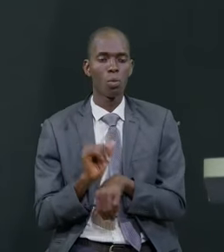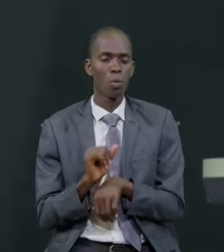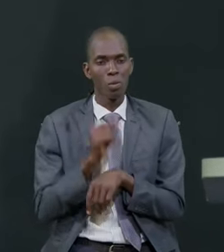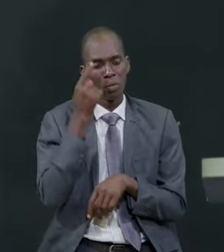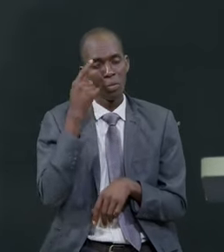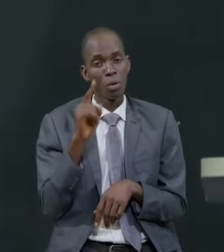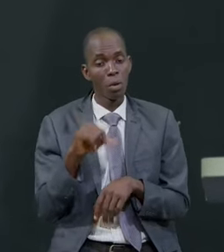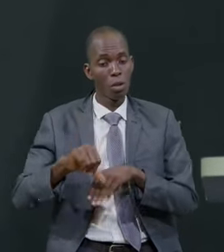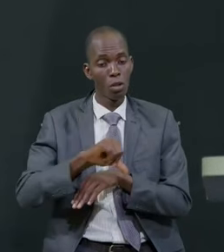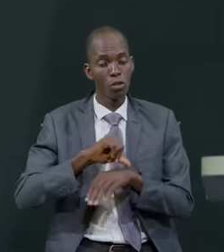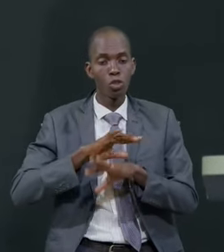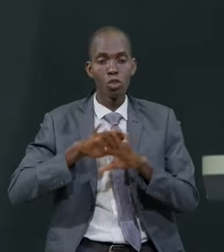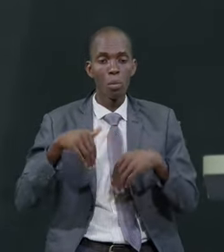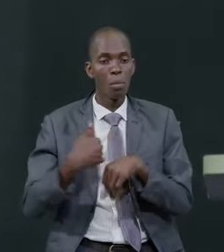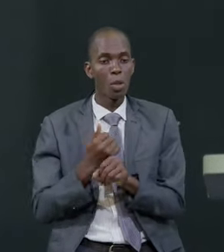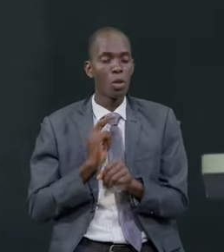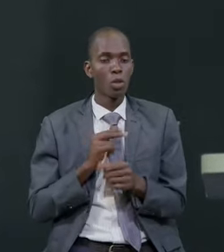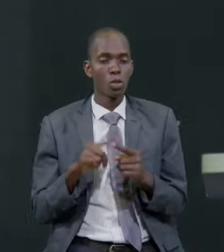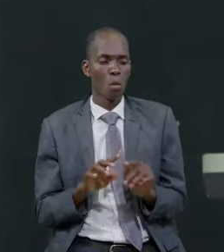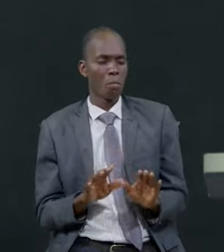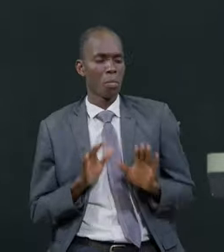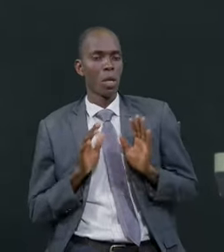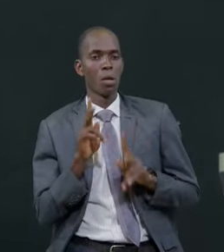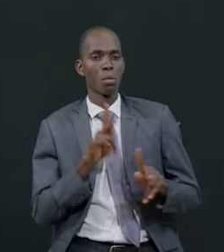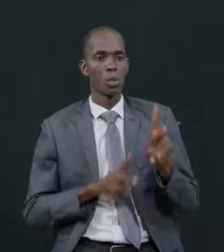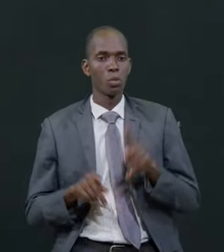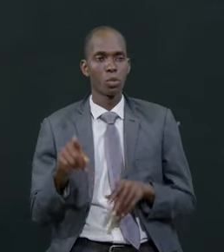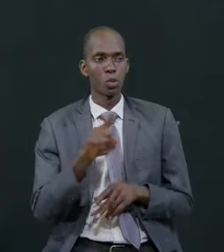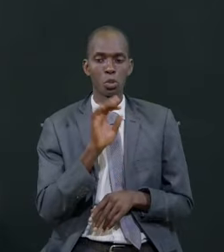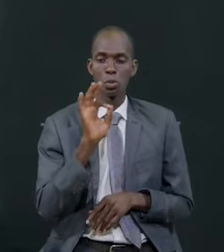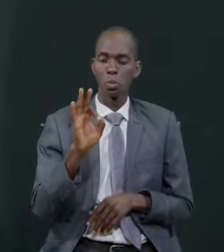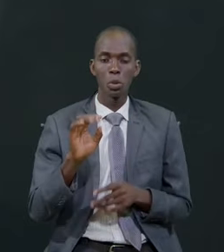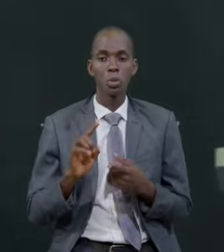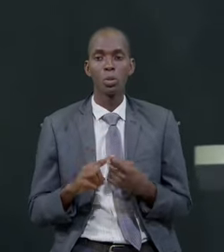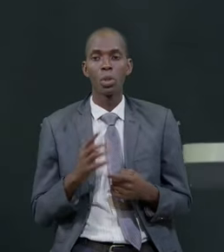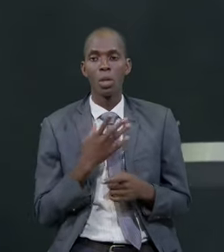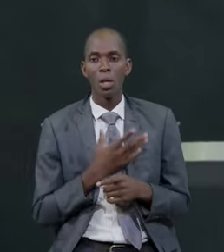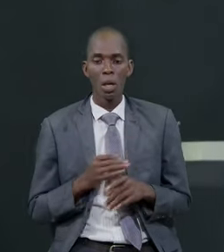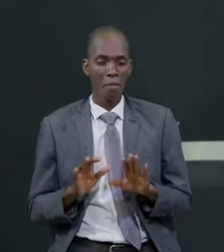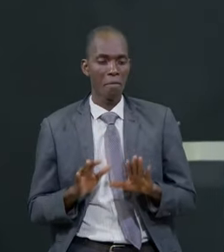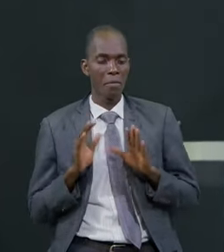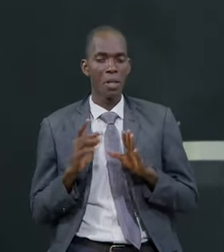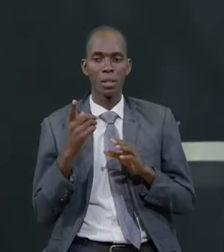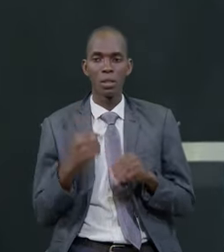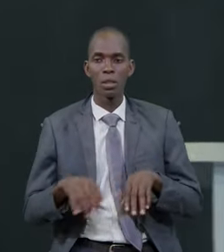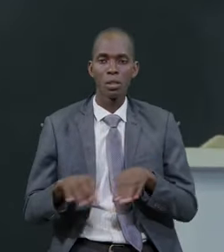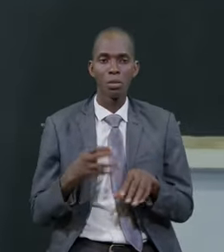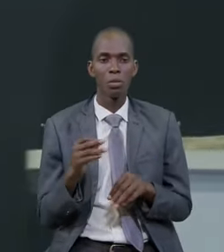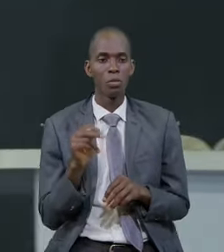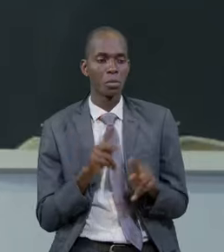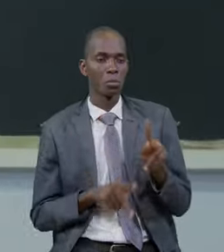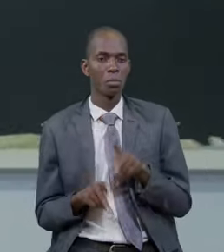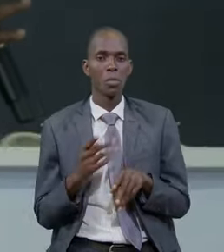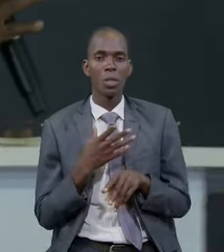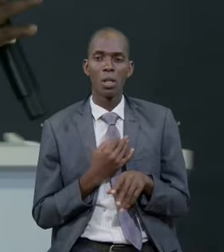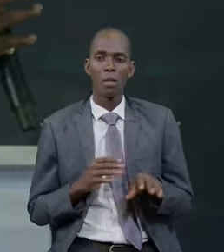nous amène pas à avoir peur des visages des gens et que nous avons peur des actions des gens et nous n'avons pas peur des critiques